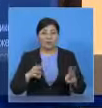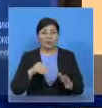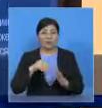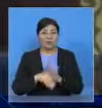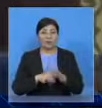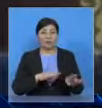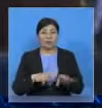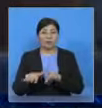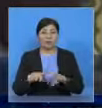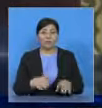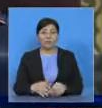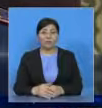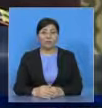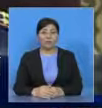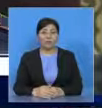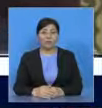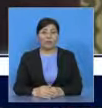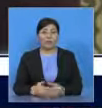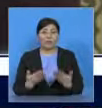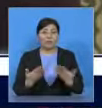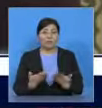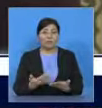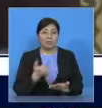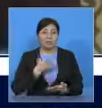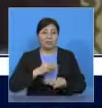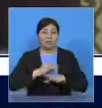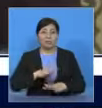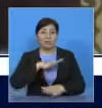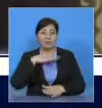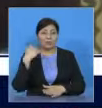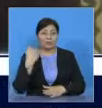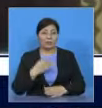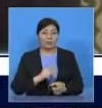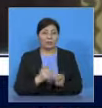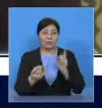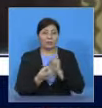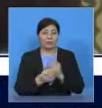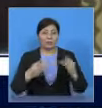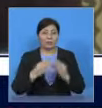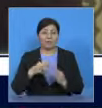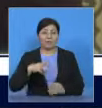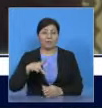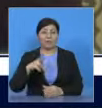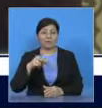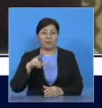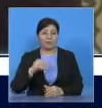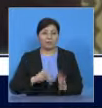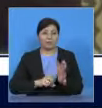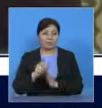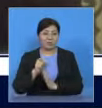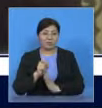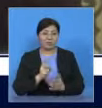внутренних дел. В настоящее время проводится широкомасштабная реформа в системе МВД, начиная от